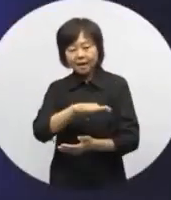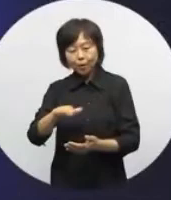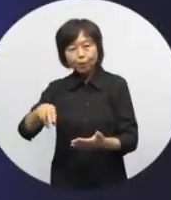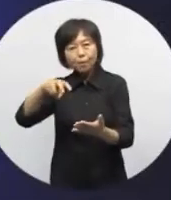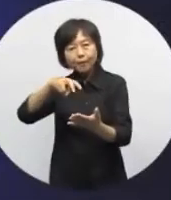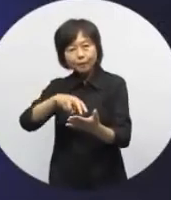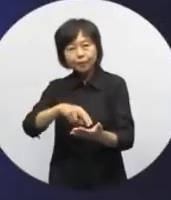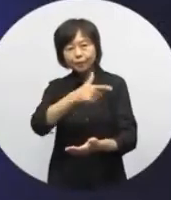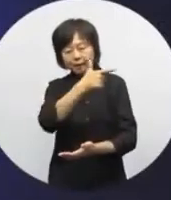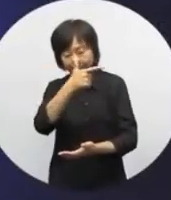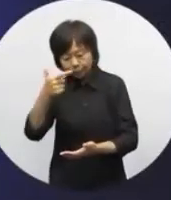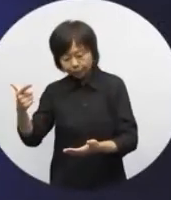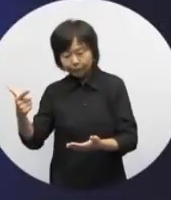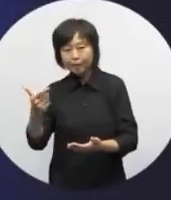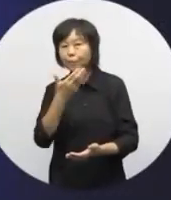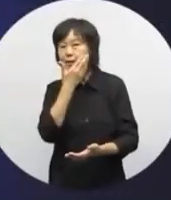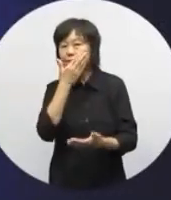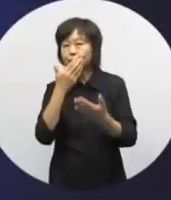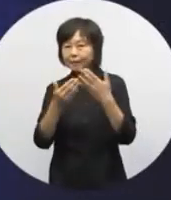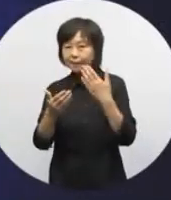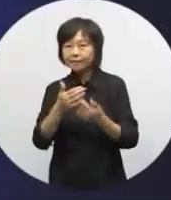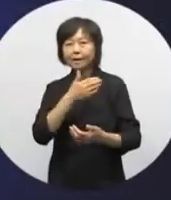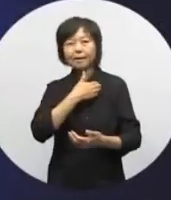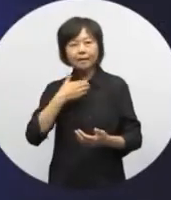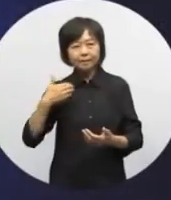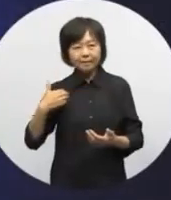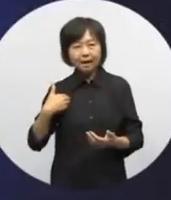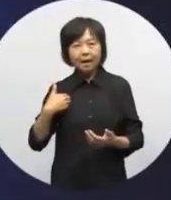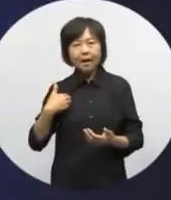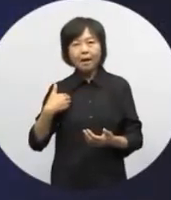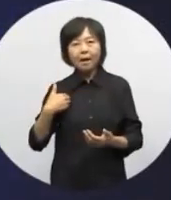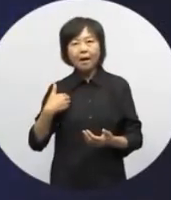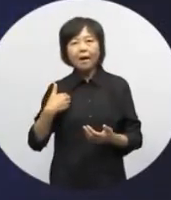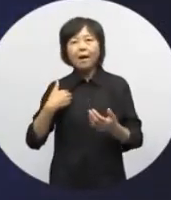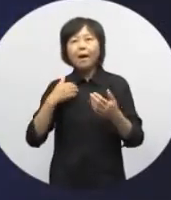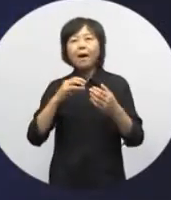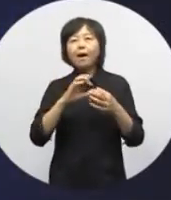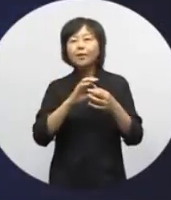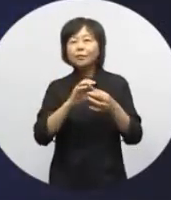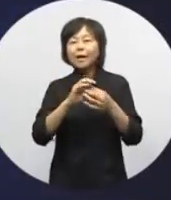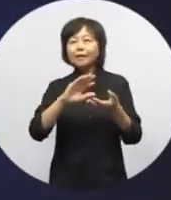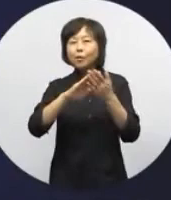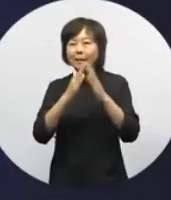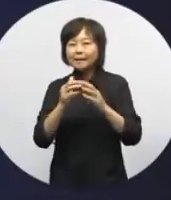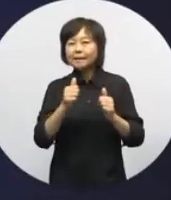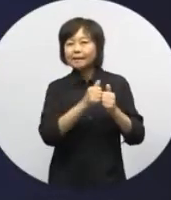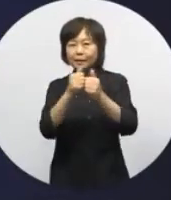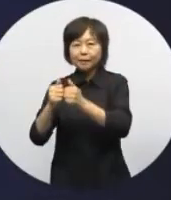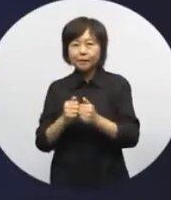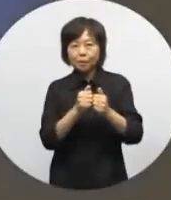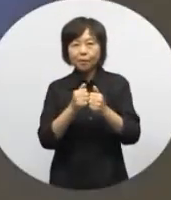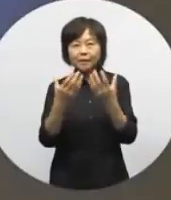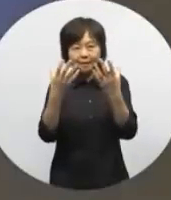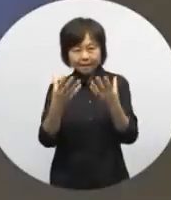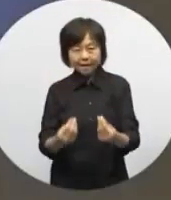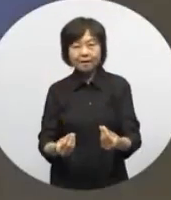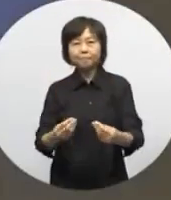ってとっても貴重な体験となった宇宙飛行士ゆかりの町サミットでした。